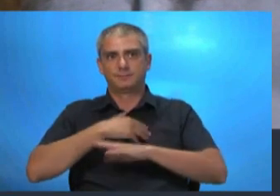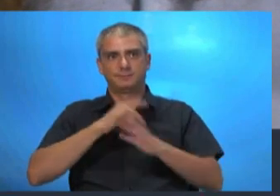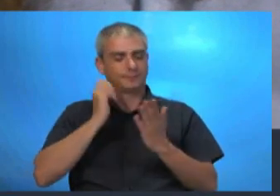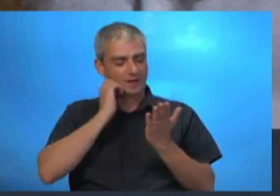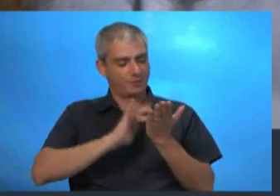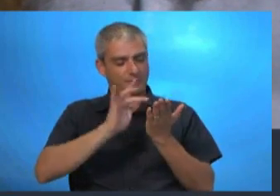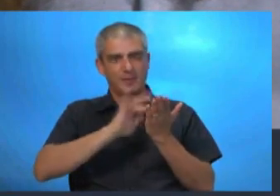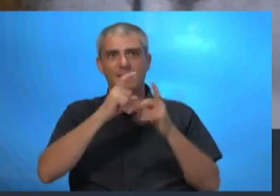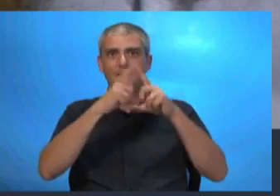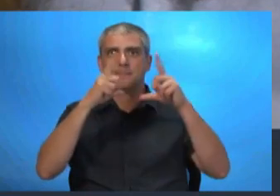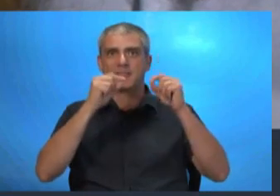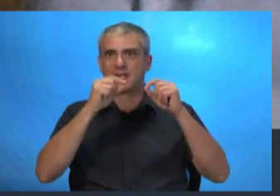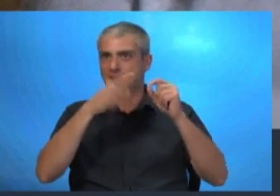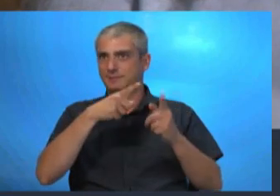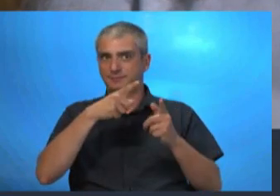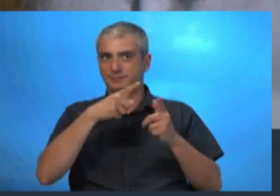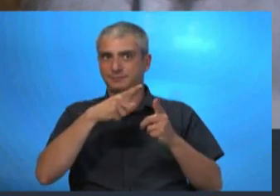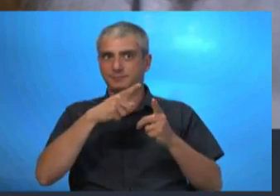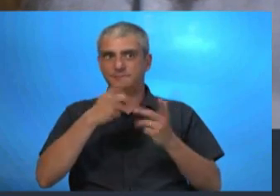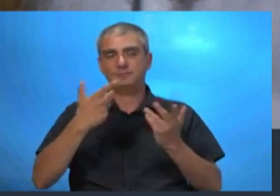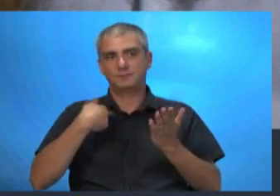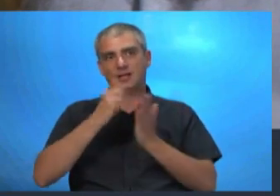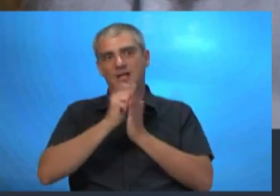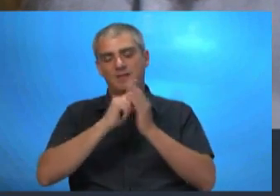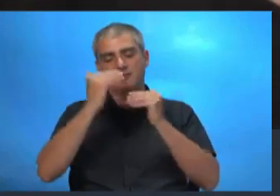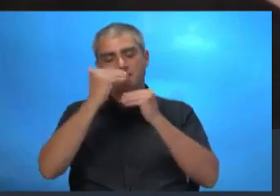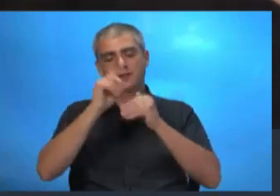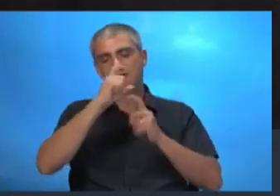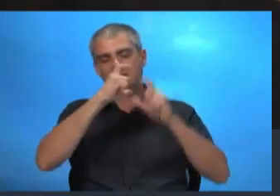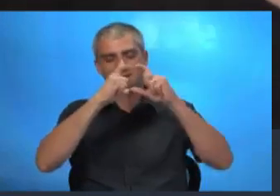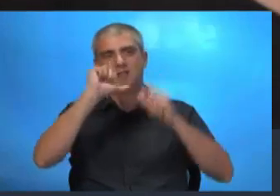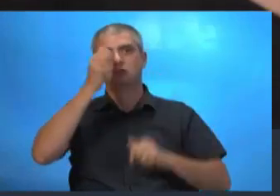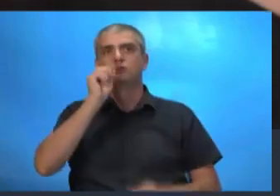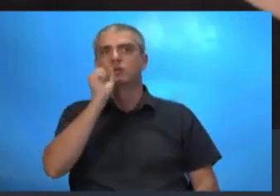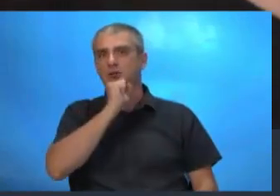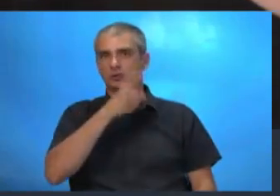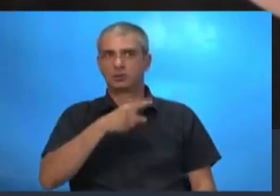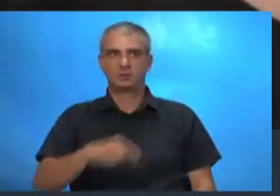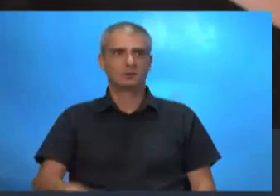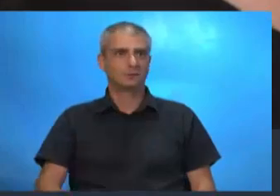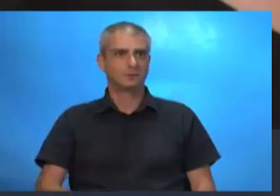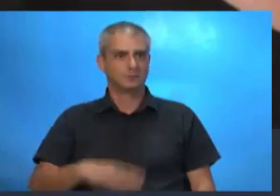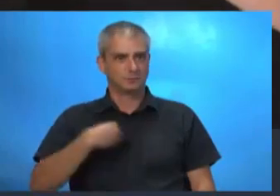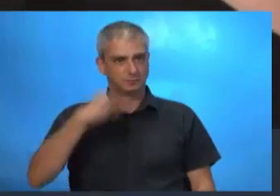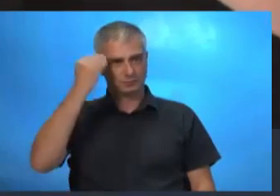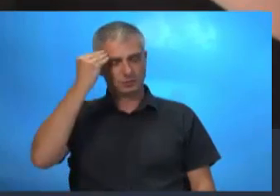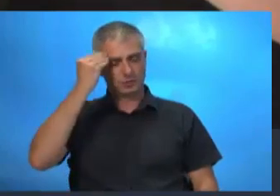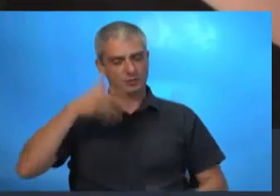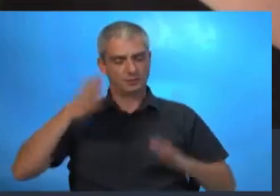באפליקציה של הפתקים, ובעצם רשמתי את הבית הראשון של השיר. זוכר ישבתי